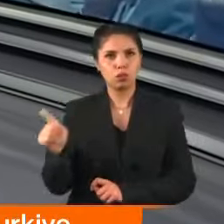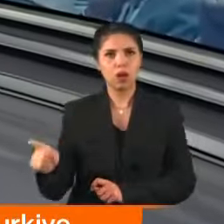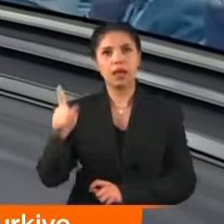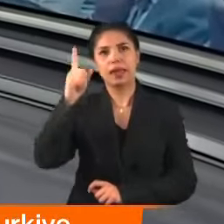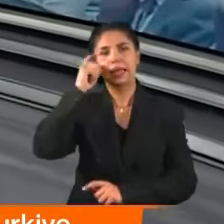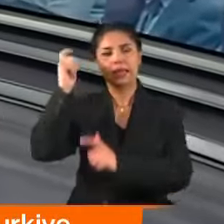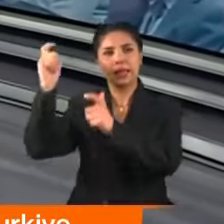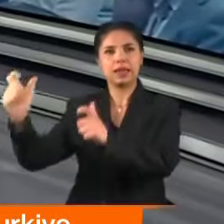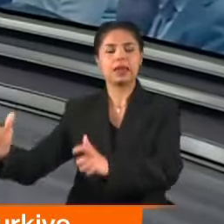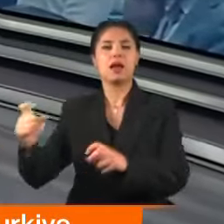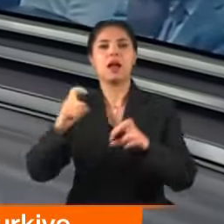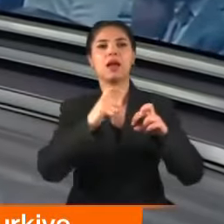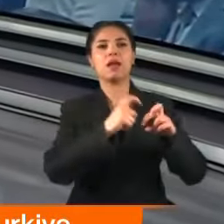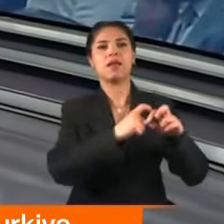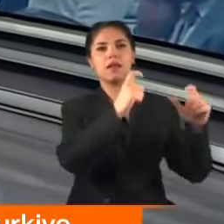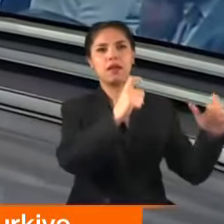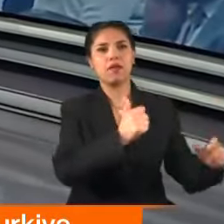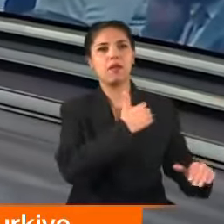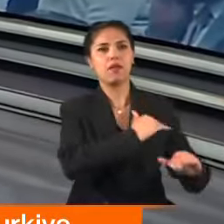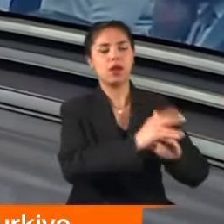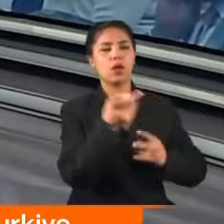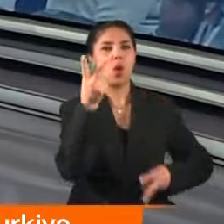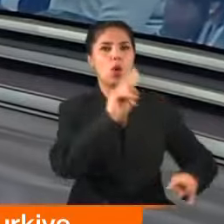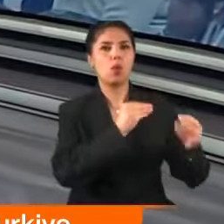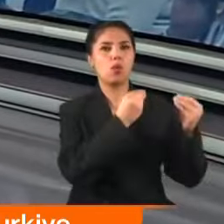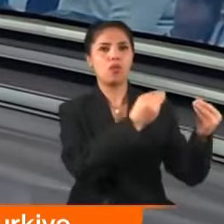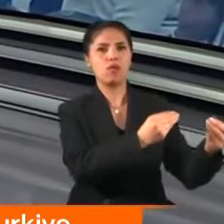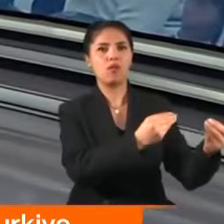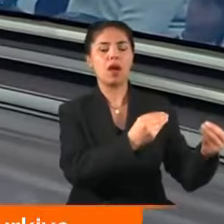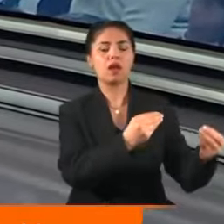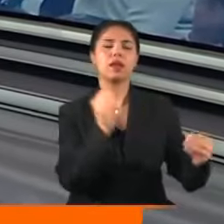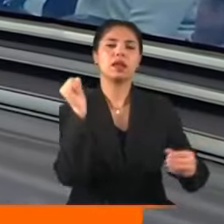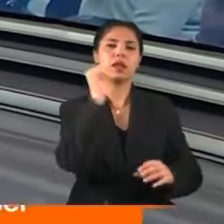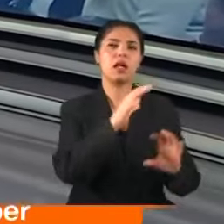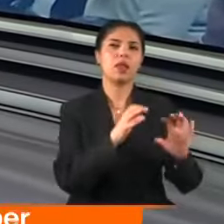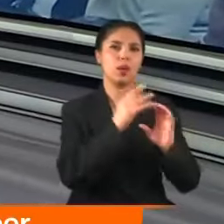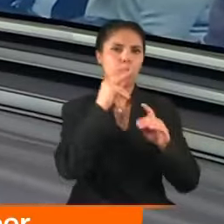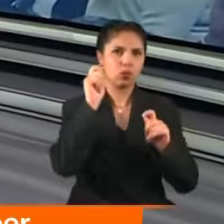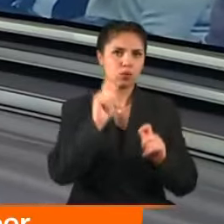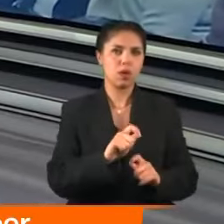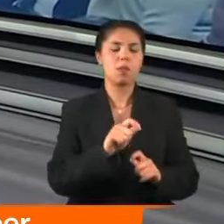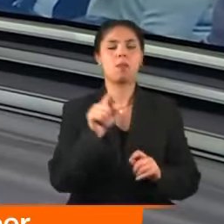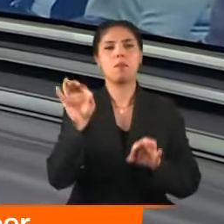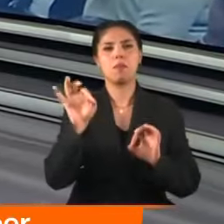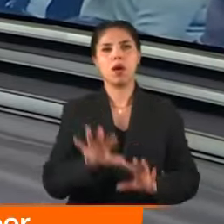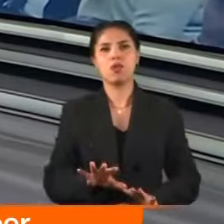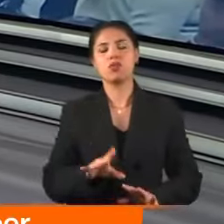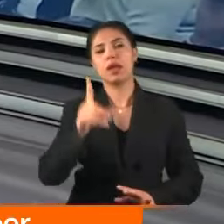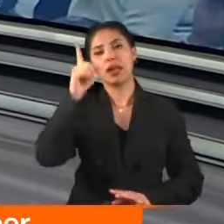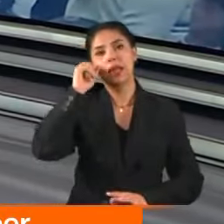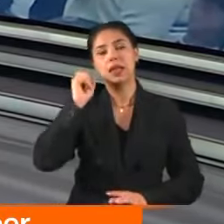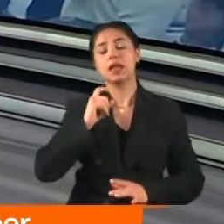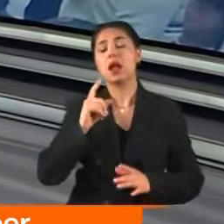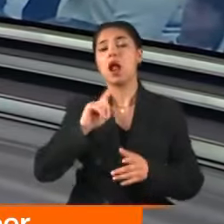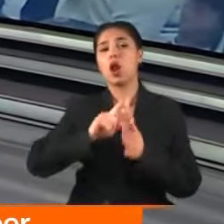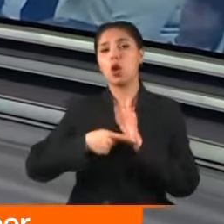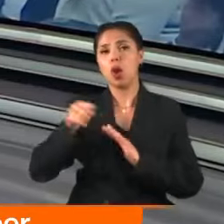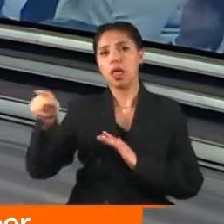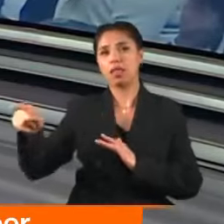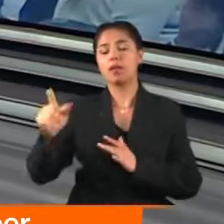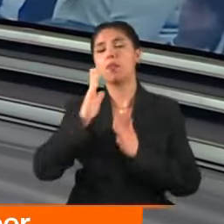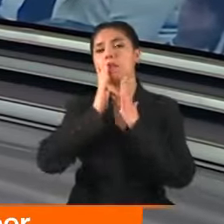Refah'ta Filistinlere ölüm yağdırdığı saldırıyla başladı. İsrail yönetimini tüm öfkemle lanetliyorum dedi.